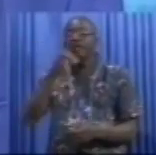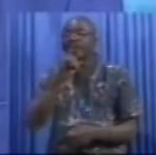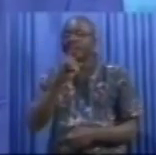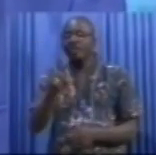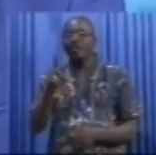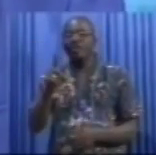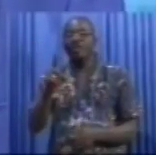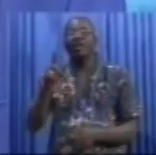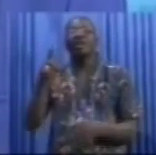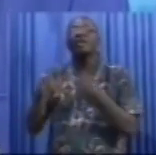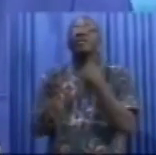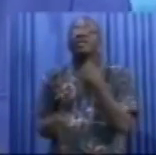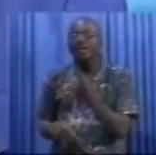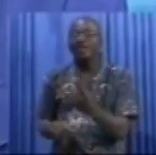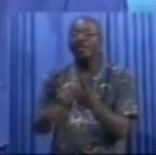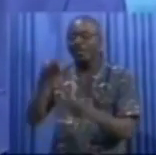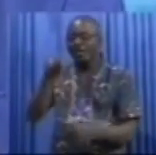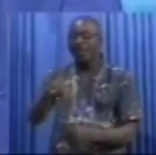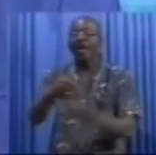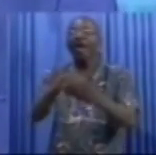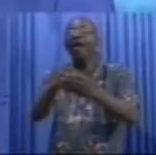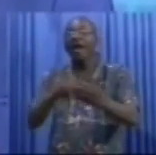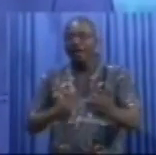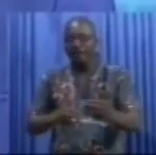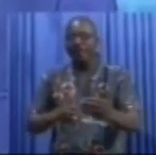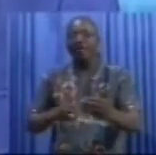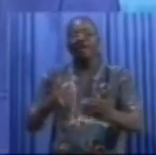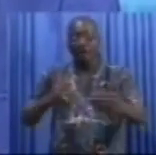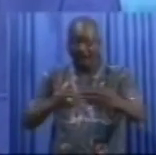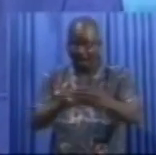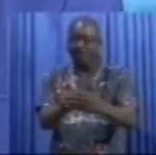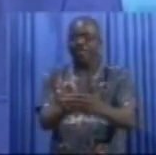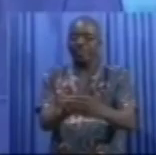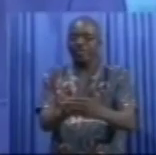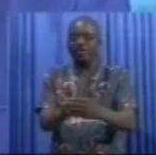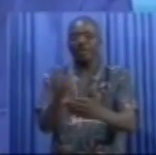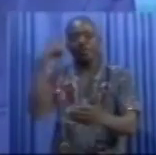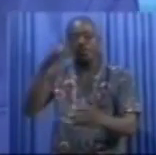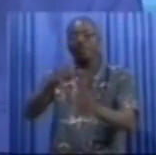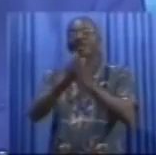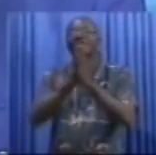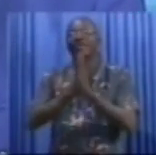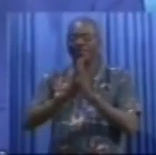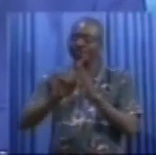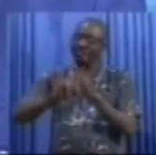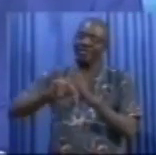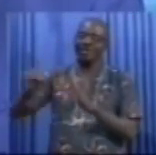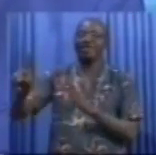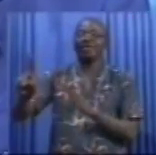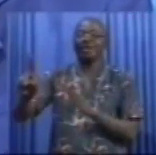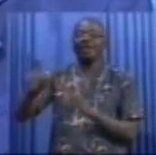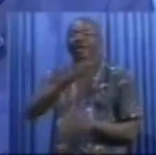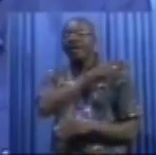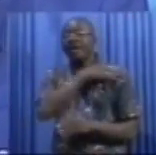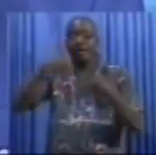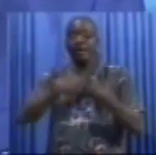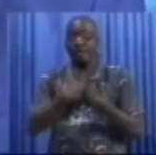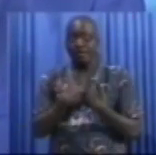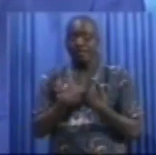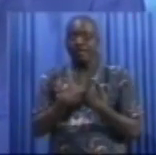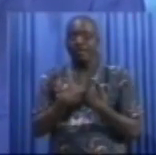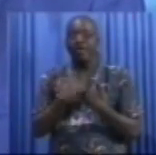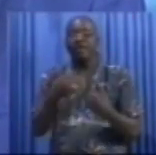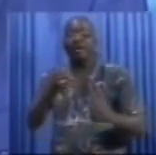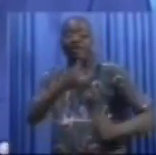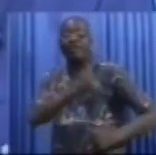les honnêtes diront que avant il y a eu donc l'approche pour leur demander de quitter et il y a eu même des temps. Ils